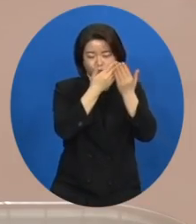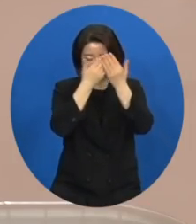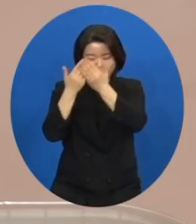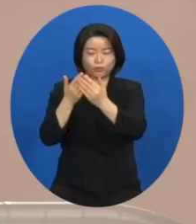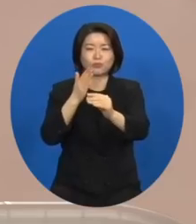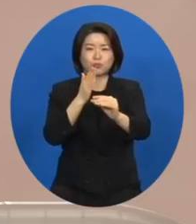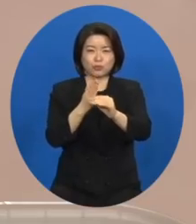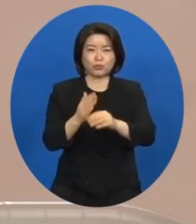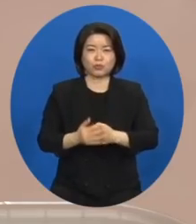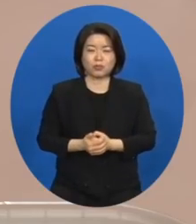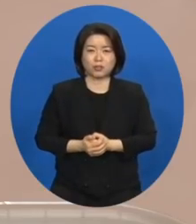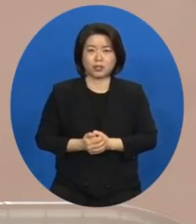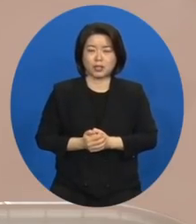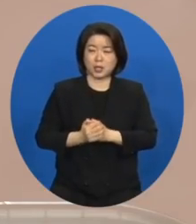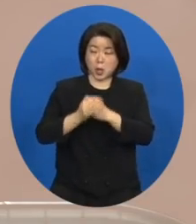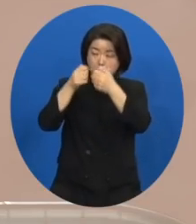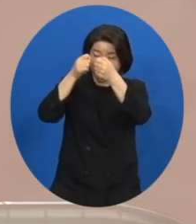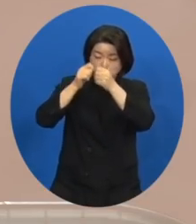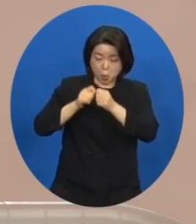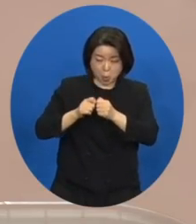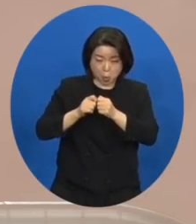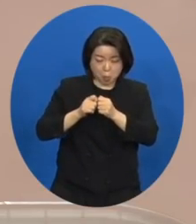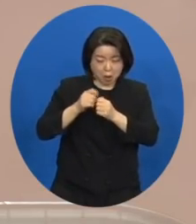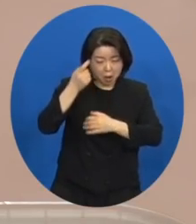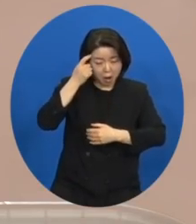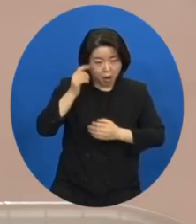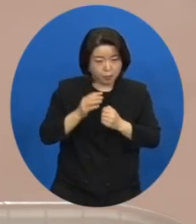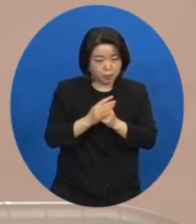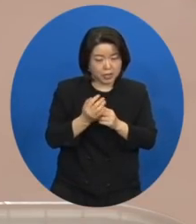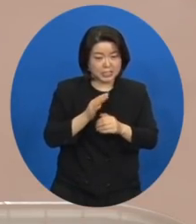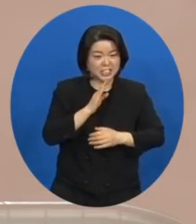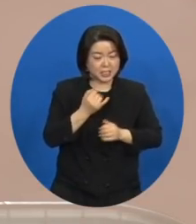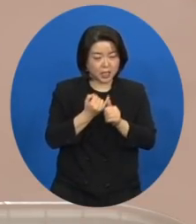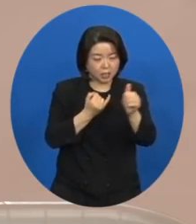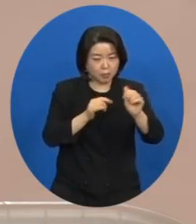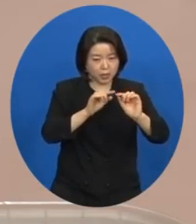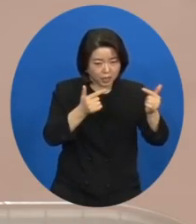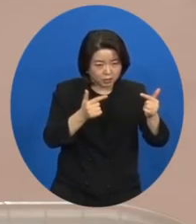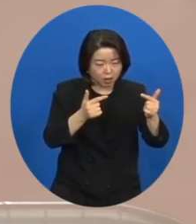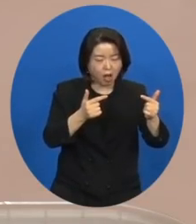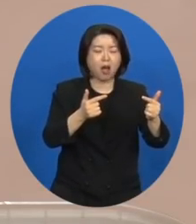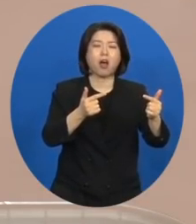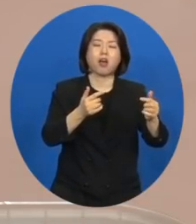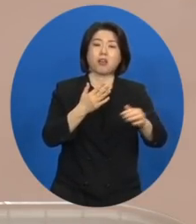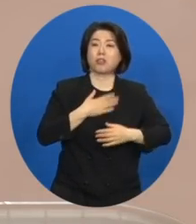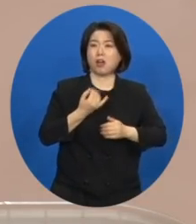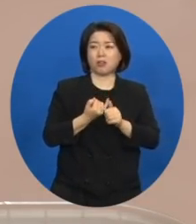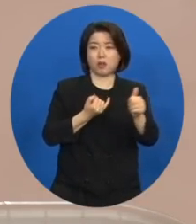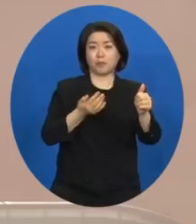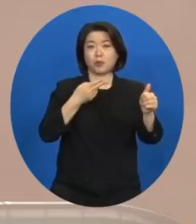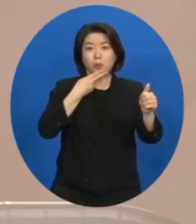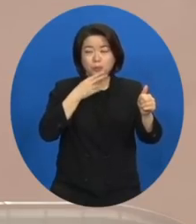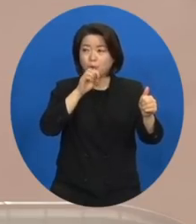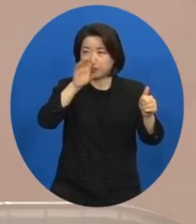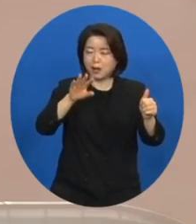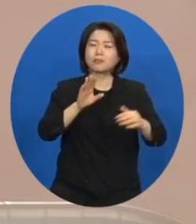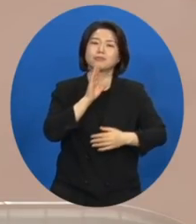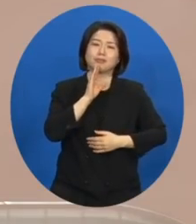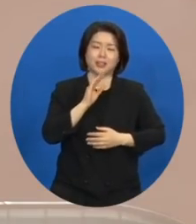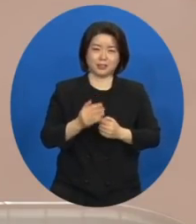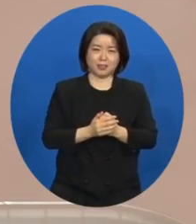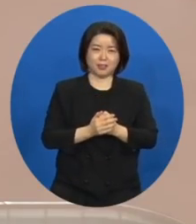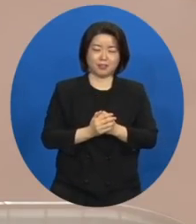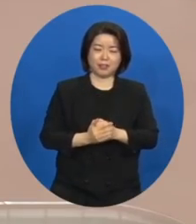있어요 그 엄밀히 얘기하면 남편이 아니니까 남편이 없다는 말이 맞는 거죠 생각해 보십시오 5번의